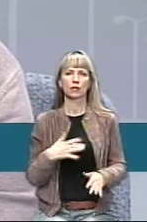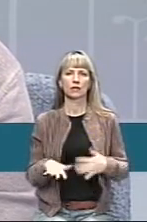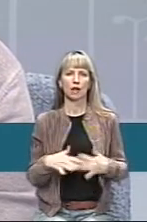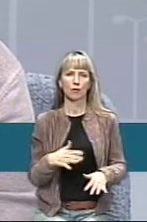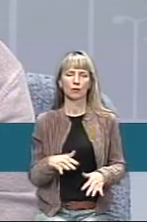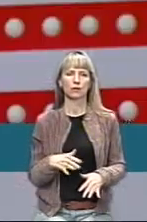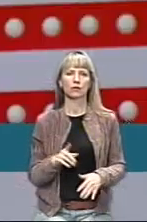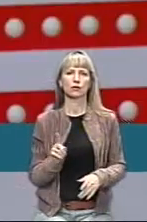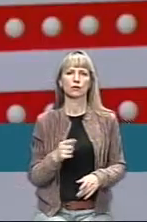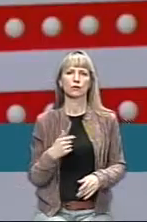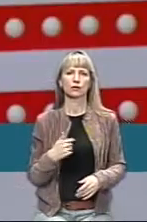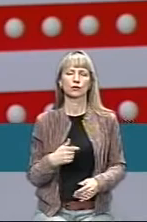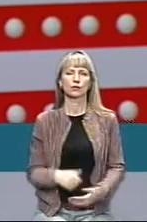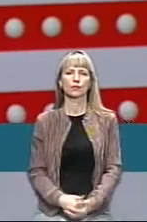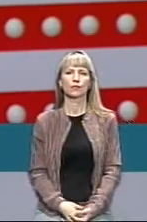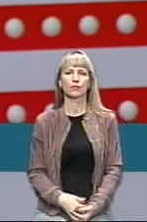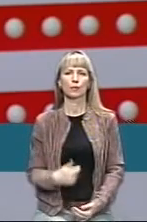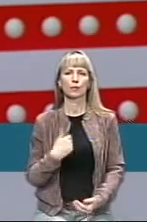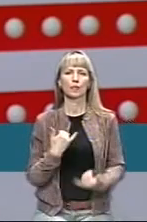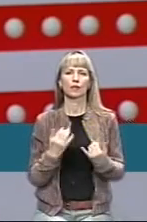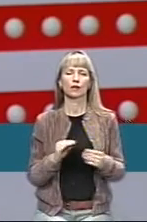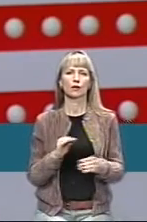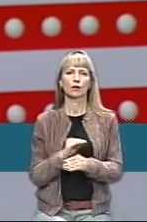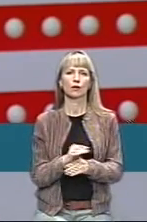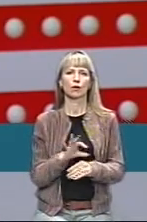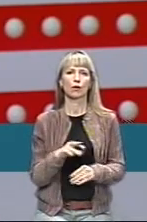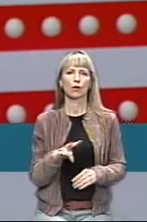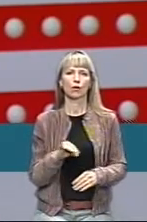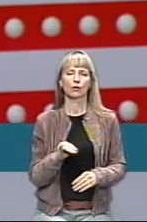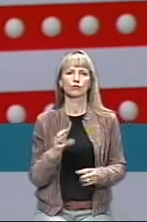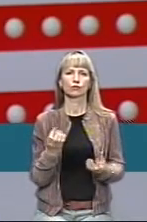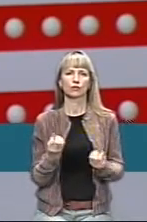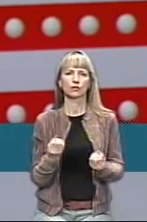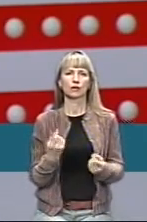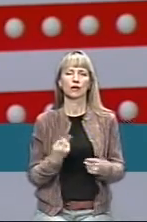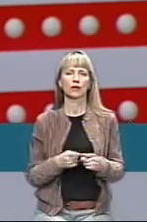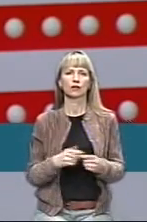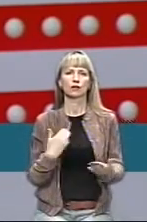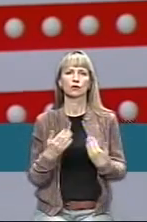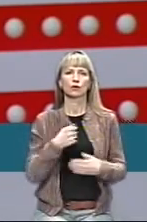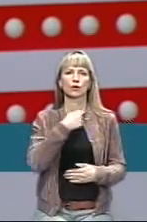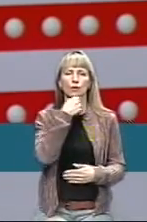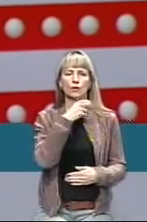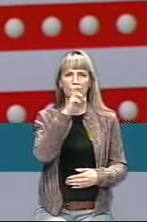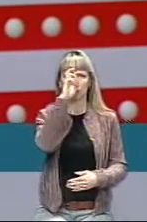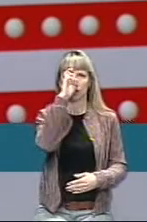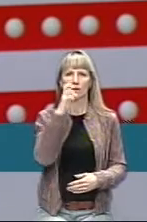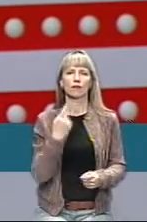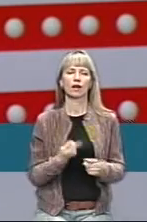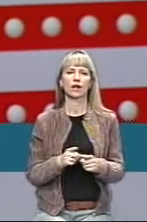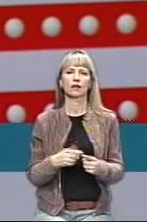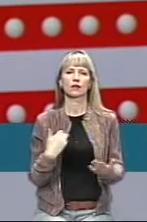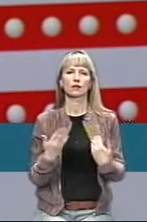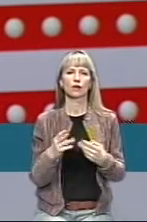ми... Я перепрошую, бо зараз додам волю ще. І це стосується дорослості держави. Це